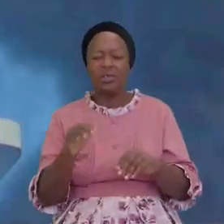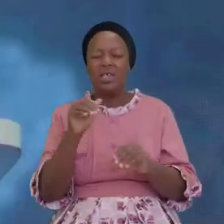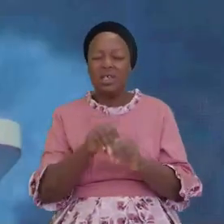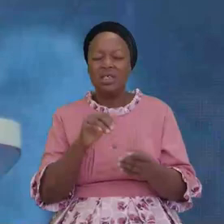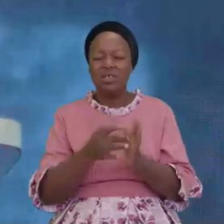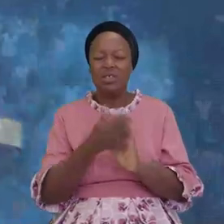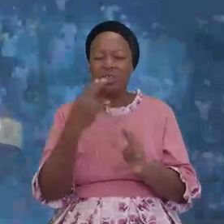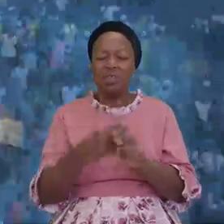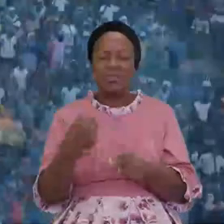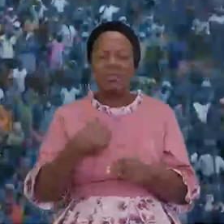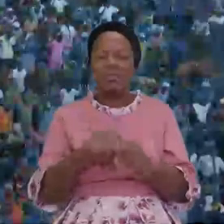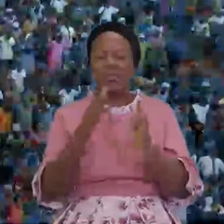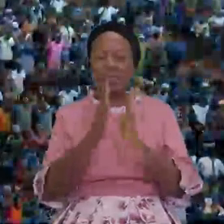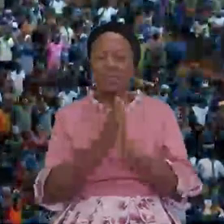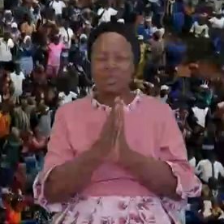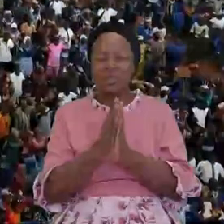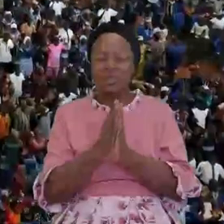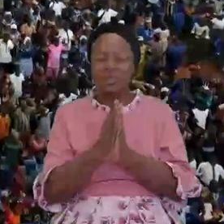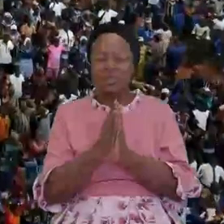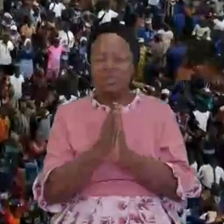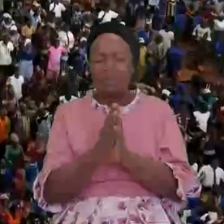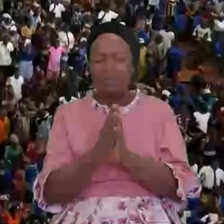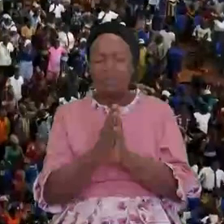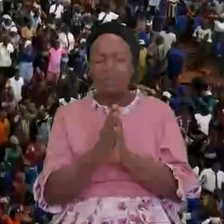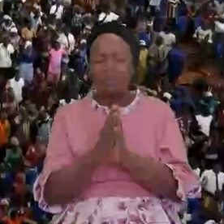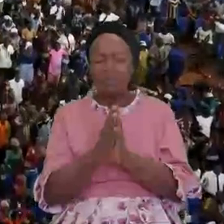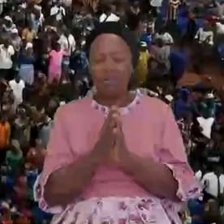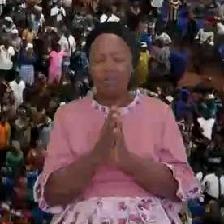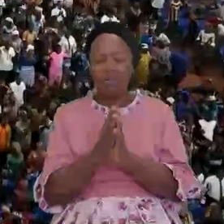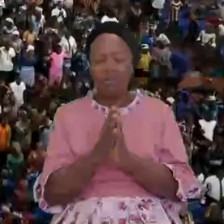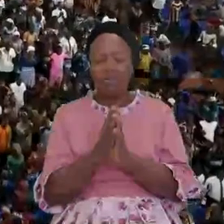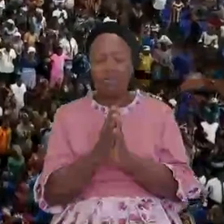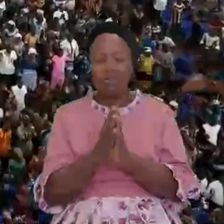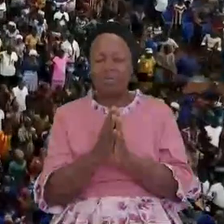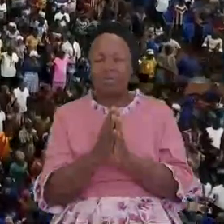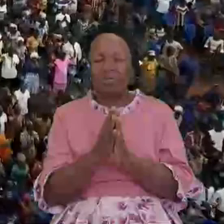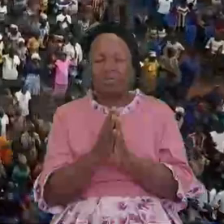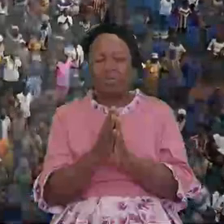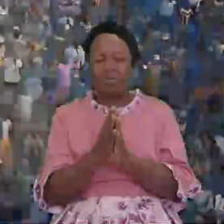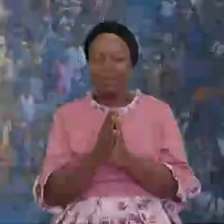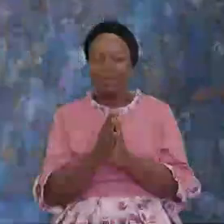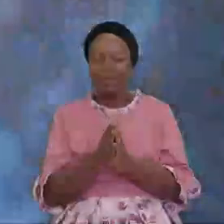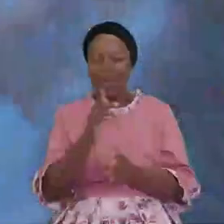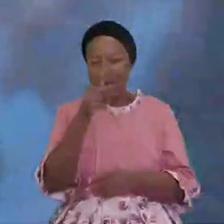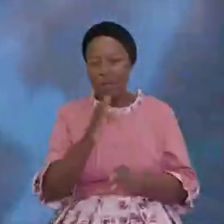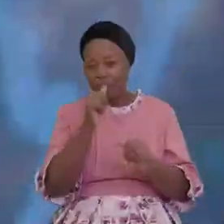C'est fait. Au nom de Jésus, nous prions.